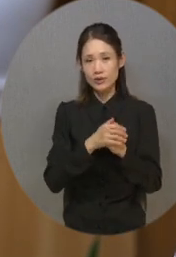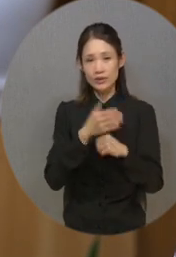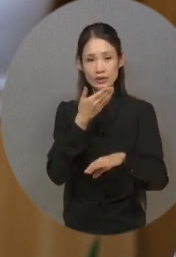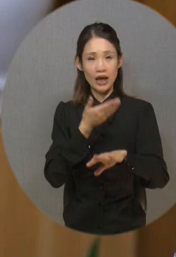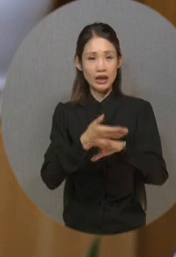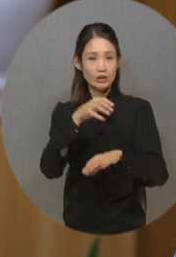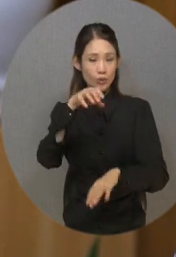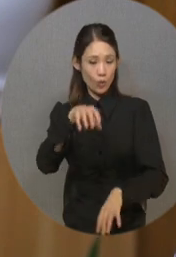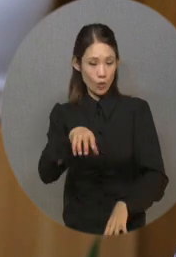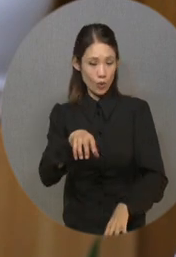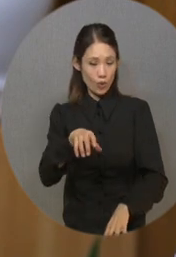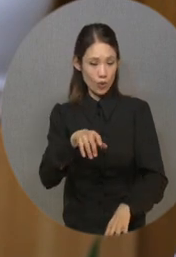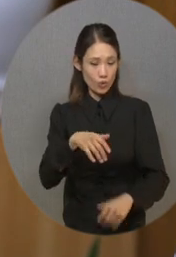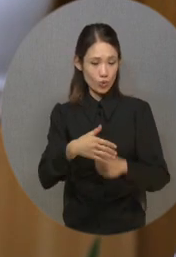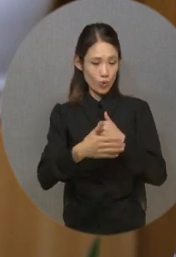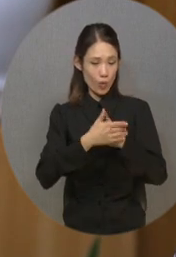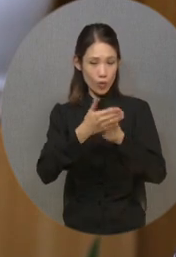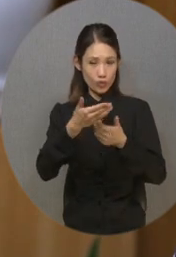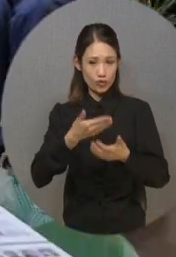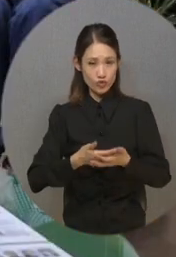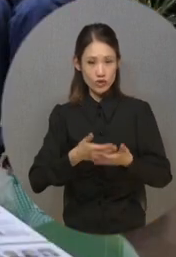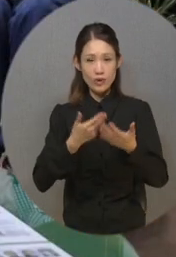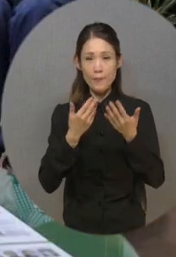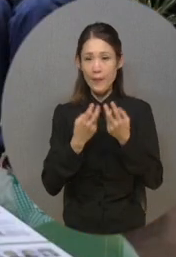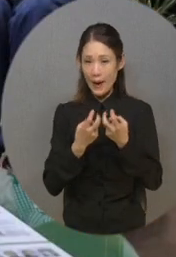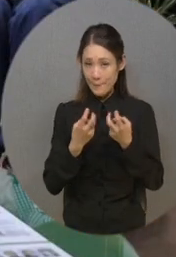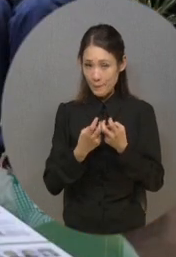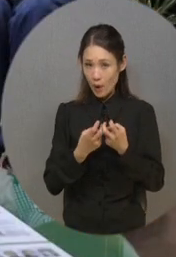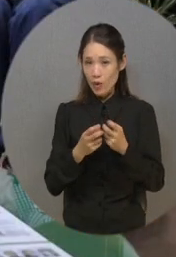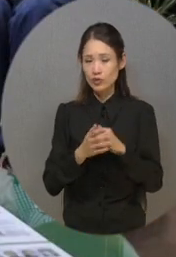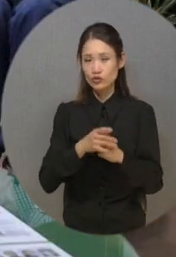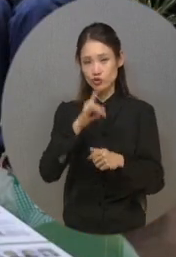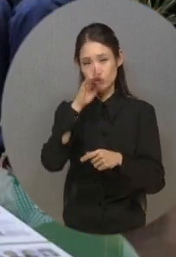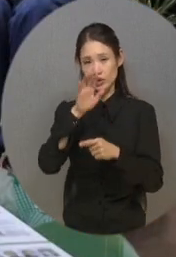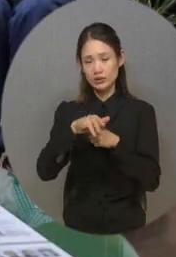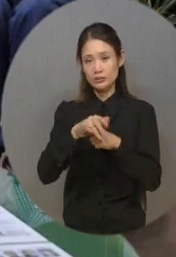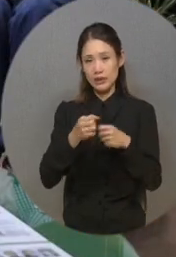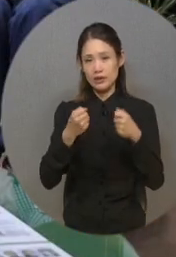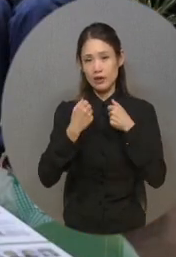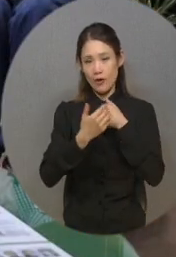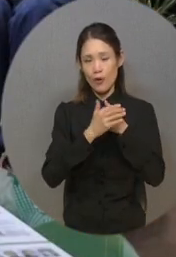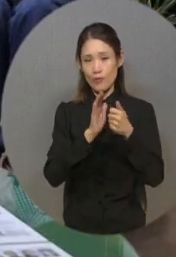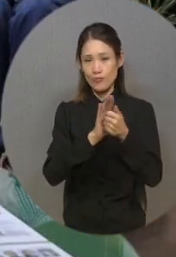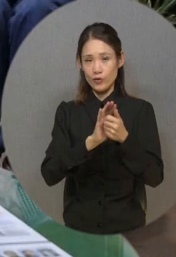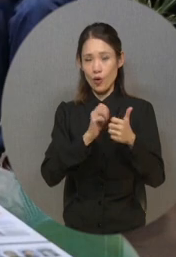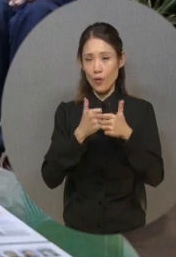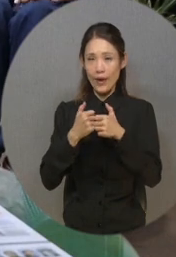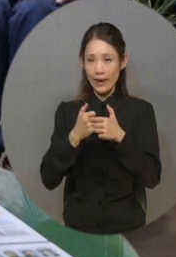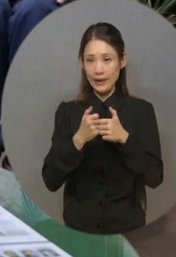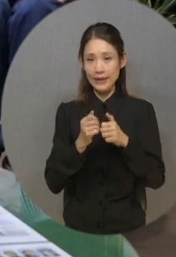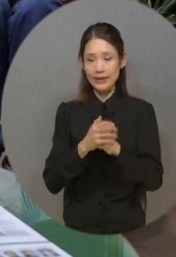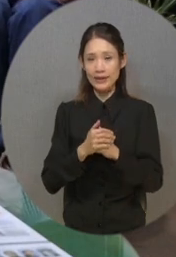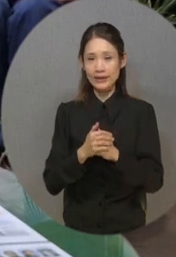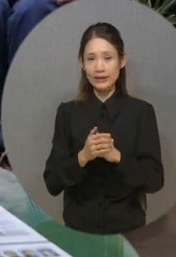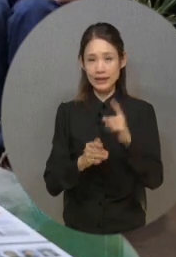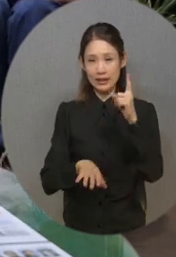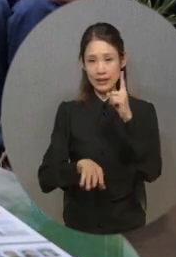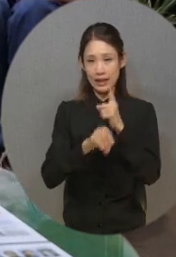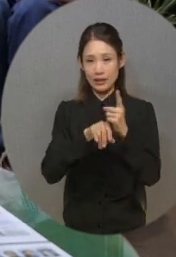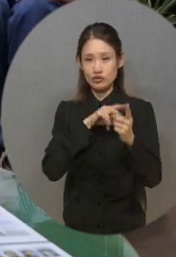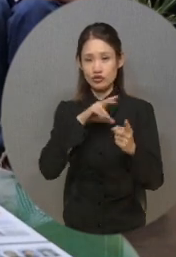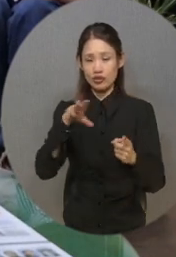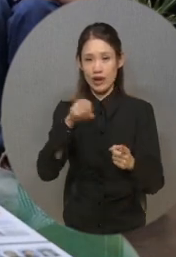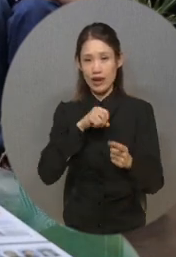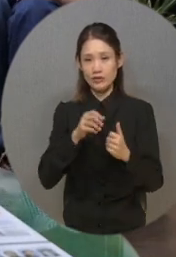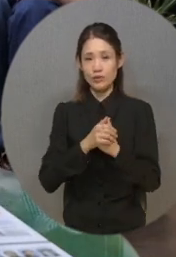부산에 어떤 도움을 줄 것인가를 논의하는 그런 중앙 지방 협력 회의를 엑스포 주제 하나만 가지고 이제 했고